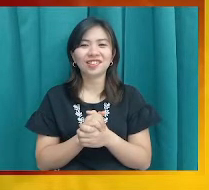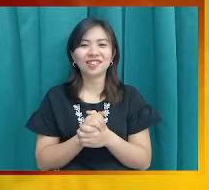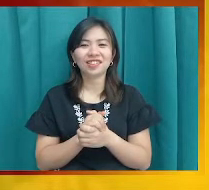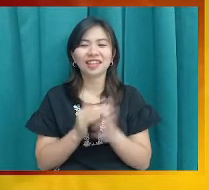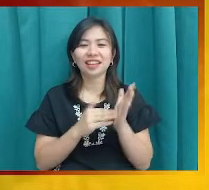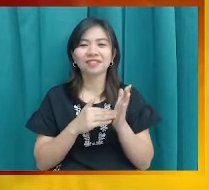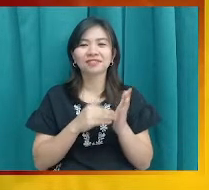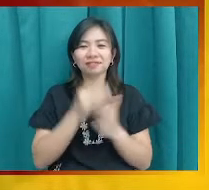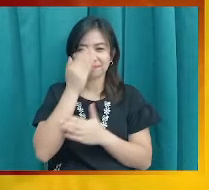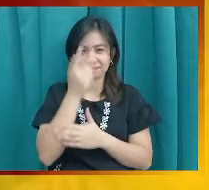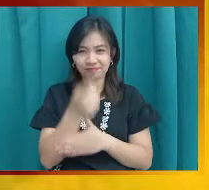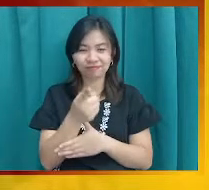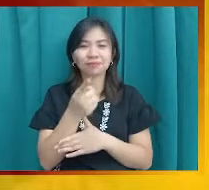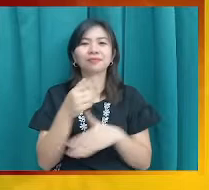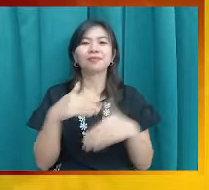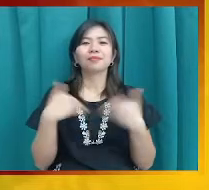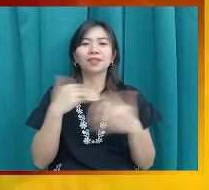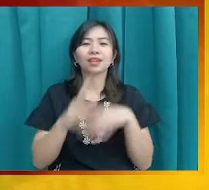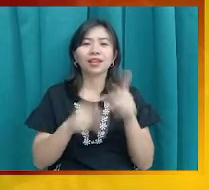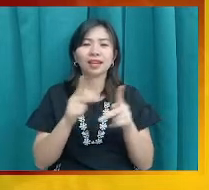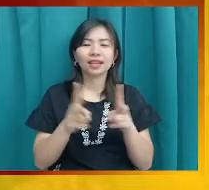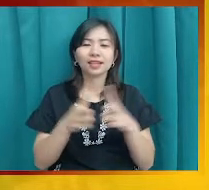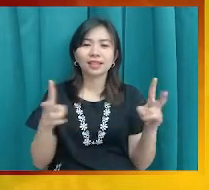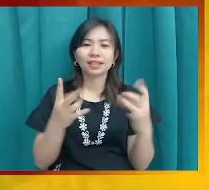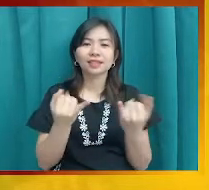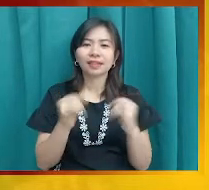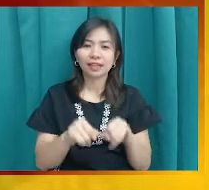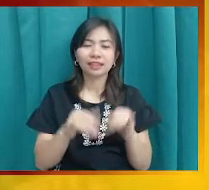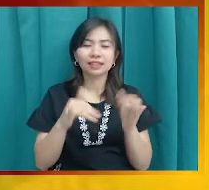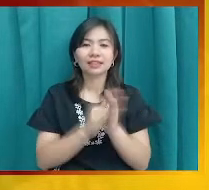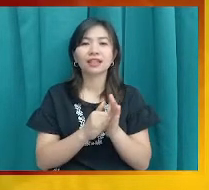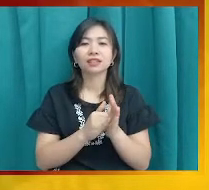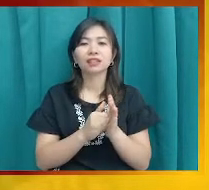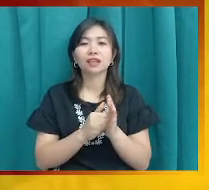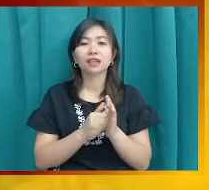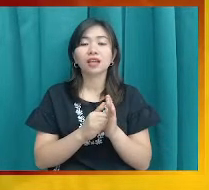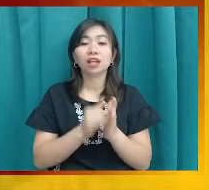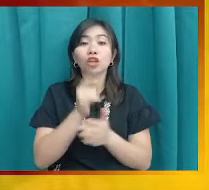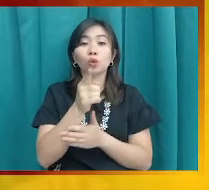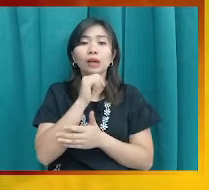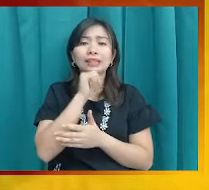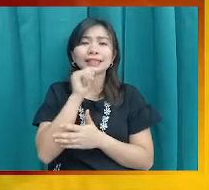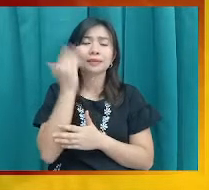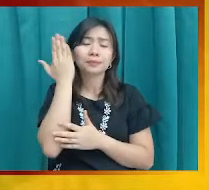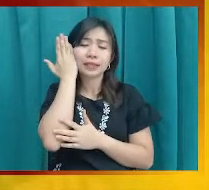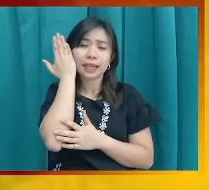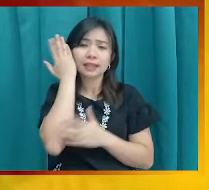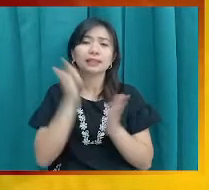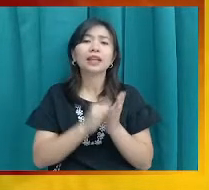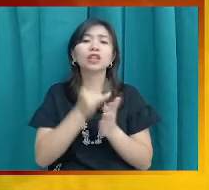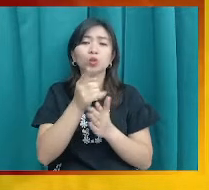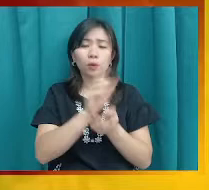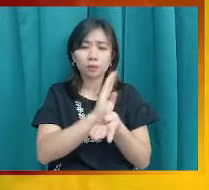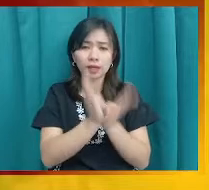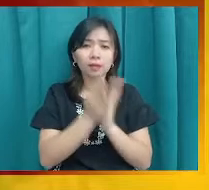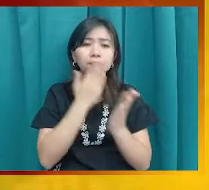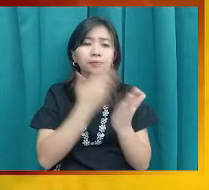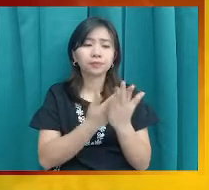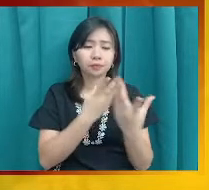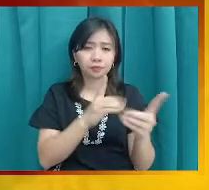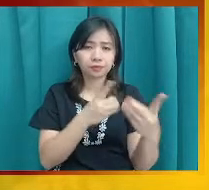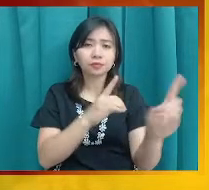alam niyo, young people, alam niyo napaka-importante po nun. Yung hindi niyo pagpapanggap na kayo naging mabuting disciple. Kasi imagine niyo, yung